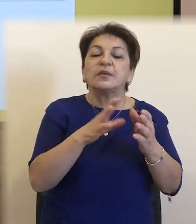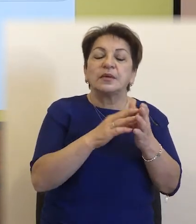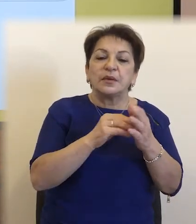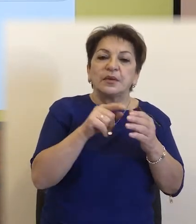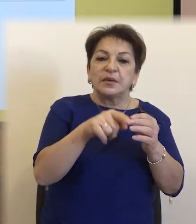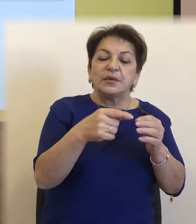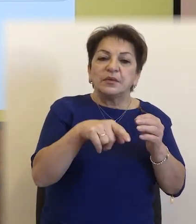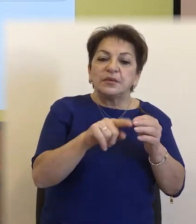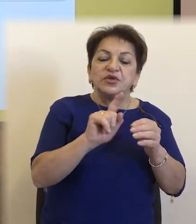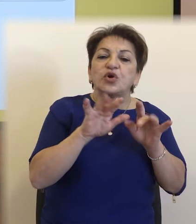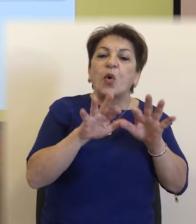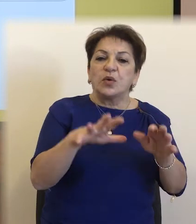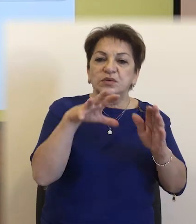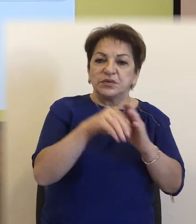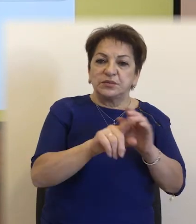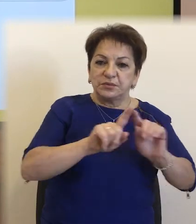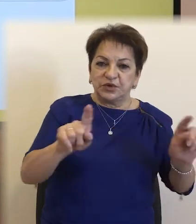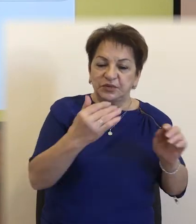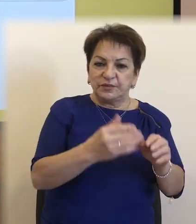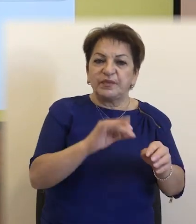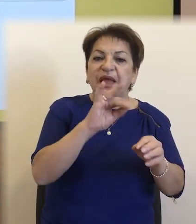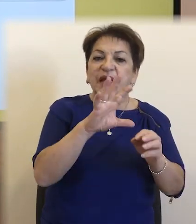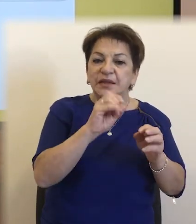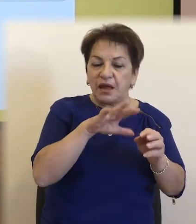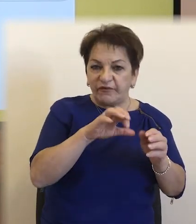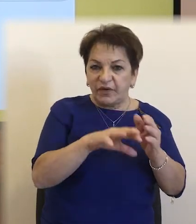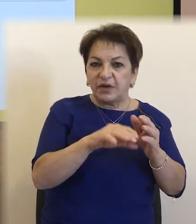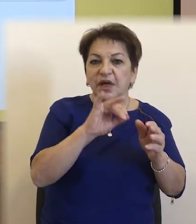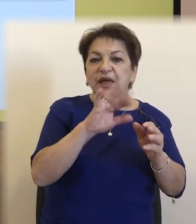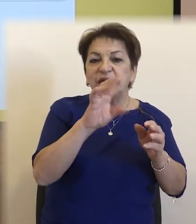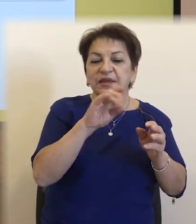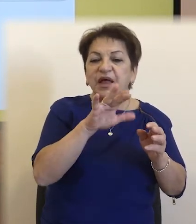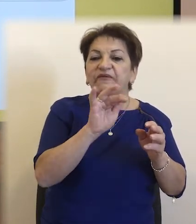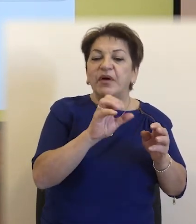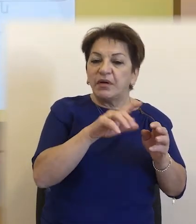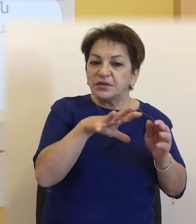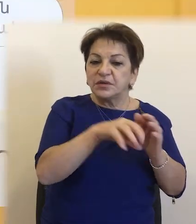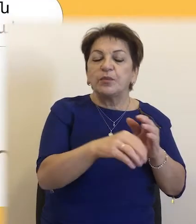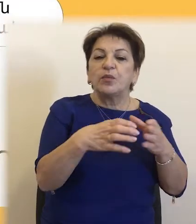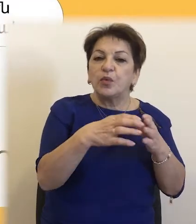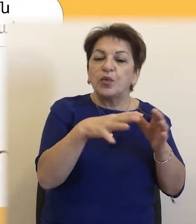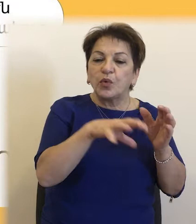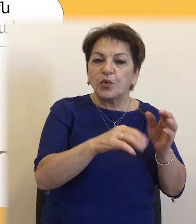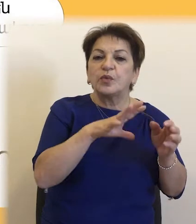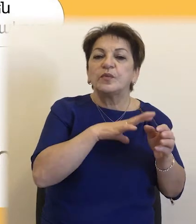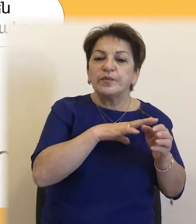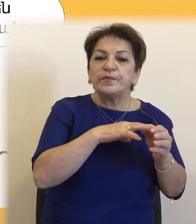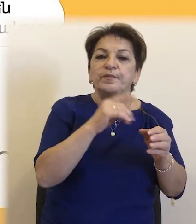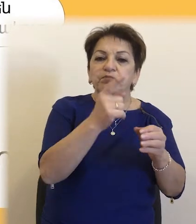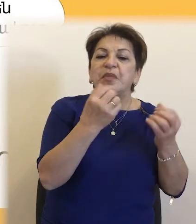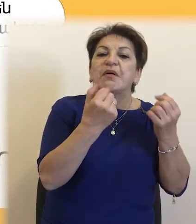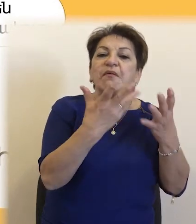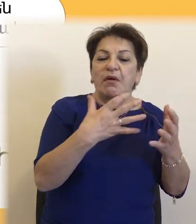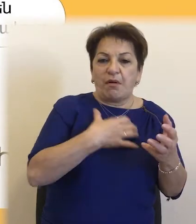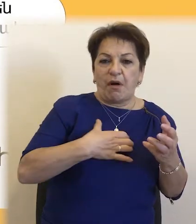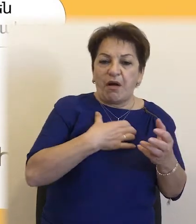ինչպիսի կործ ընթացներ եմ բնորոշ նրանց։ Եվ այսպես ինտերվաս։ Ինտերվասի պուլում տեղի է ունենում